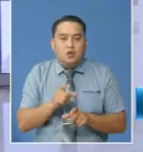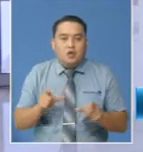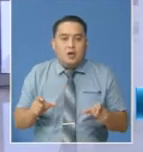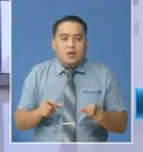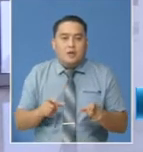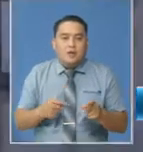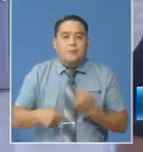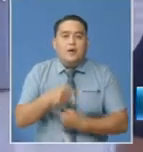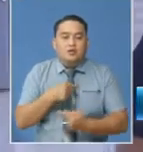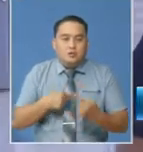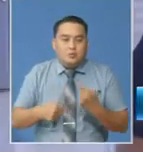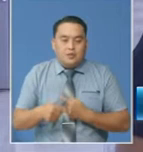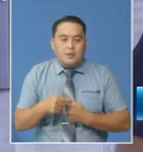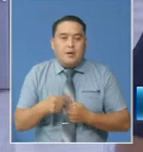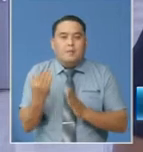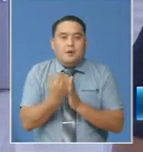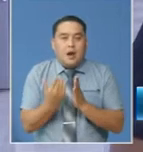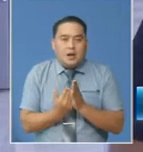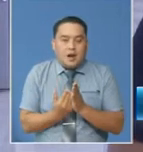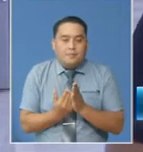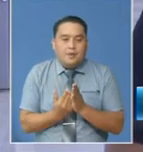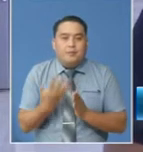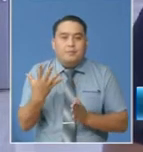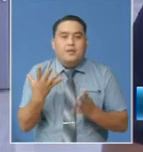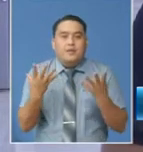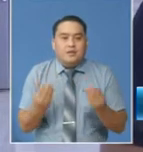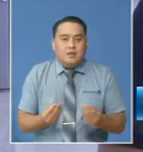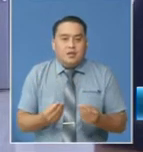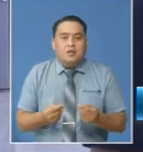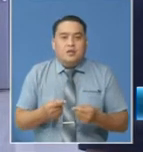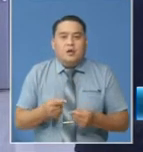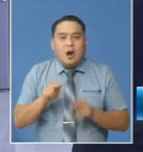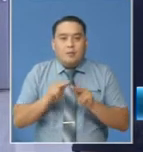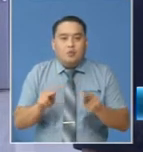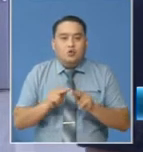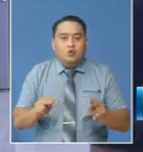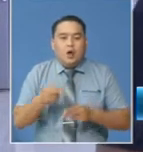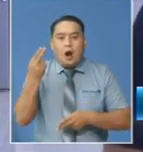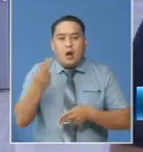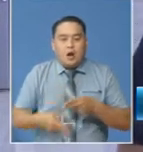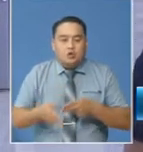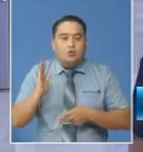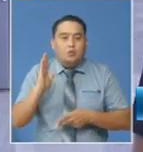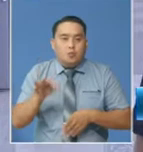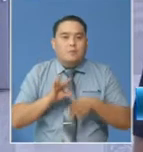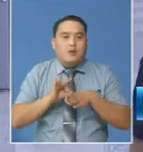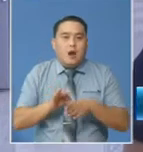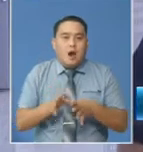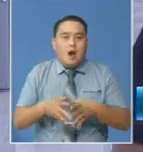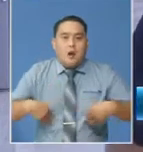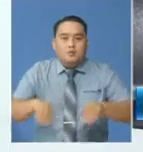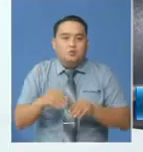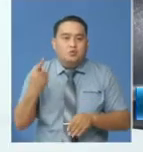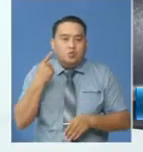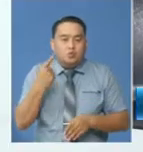молодежному предпринимательству. Программа предусматривает пятидневное ведение бизнес-стажировок, и также по окончании будут проведены общественные